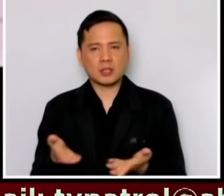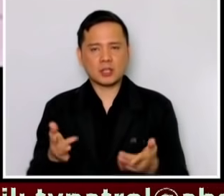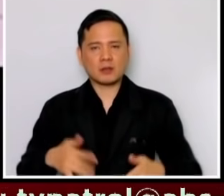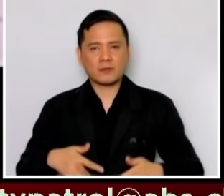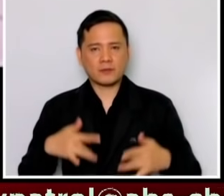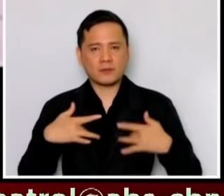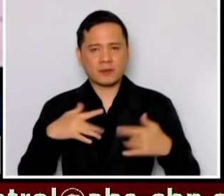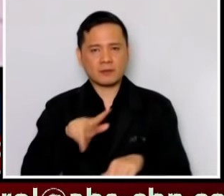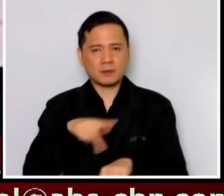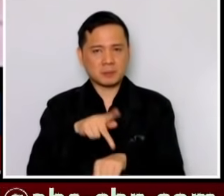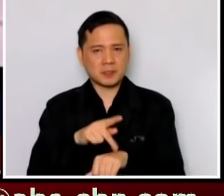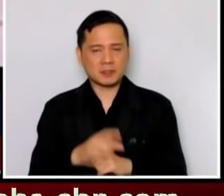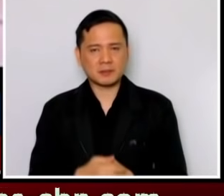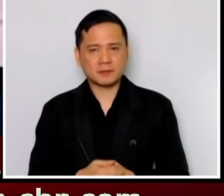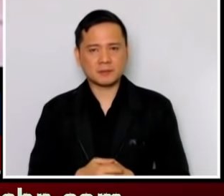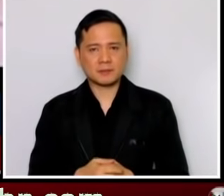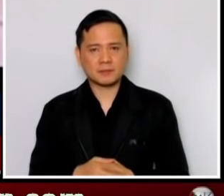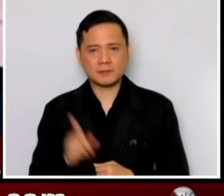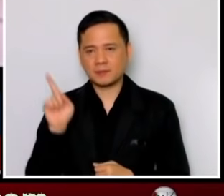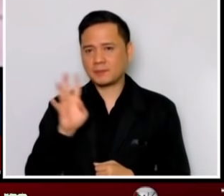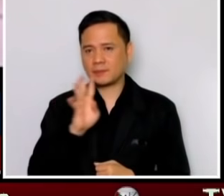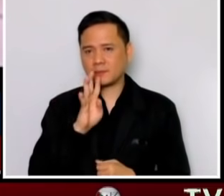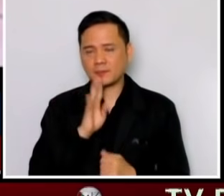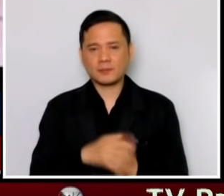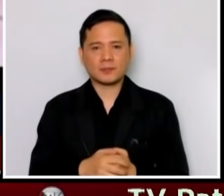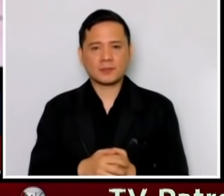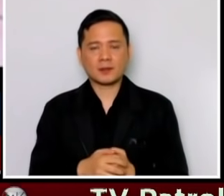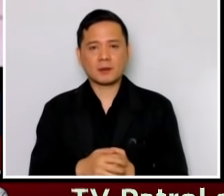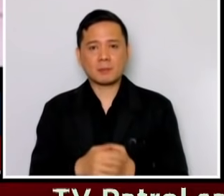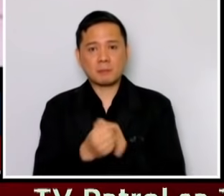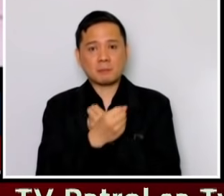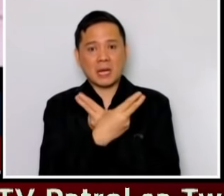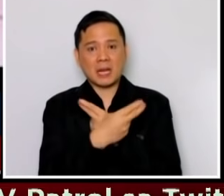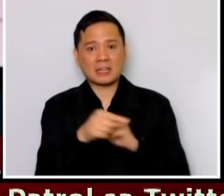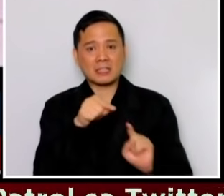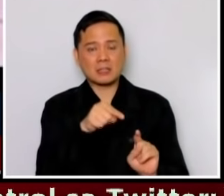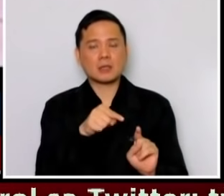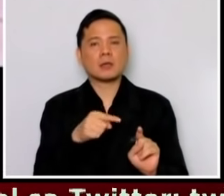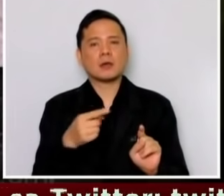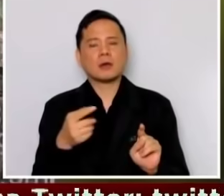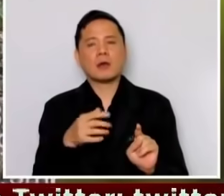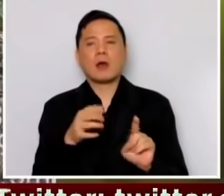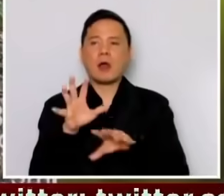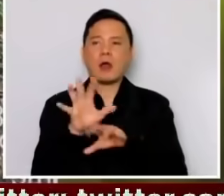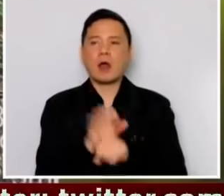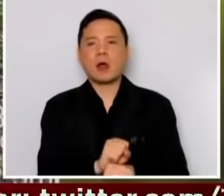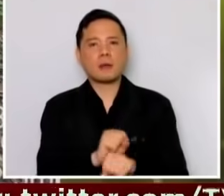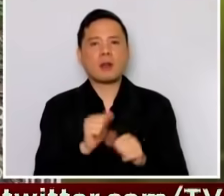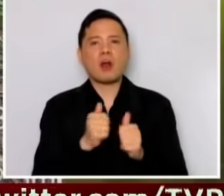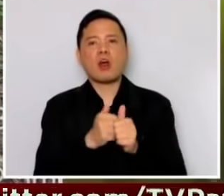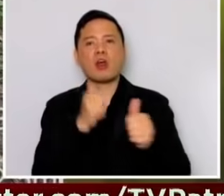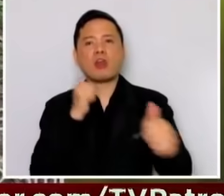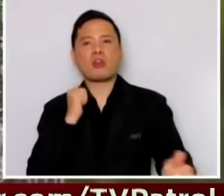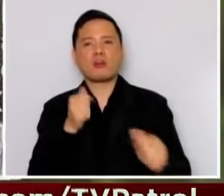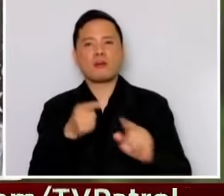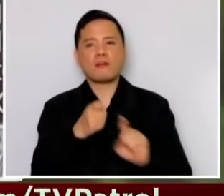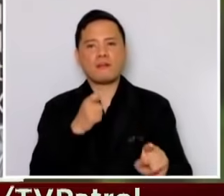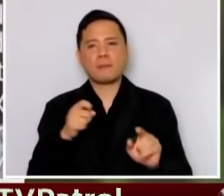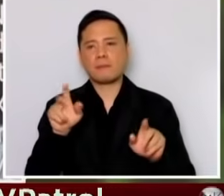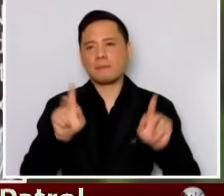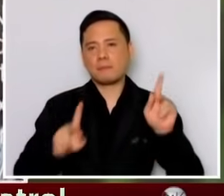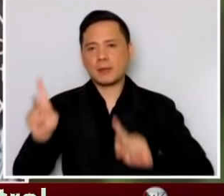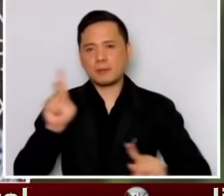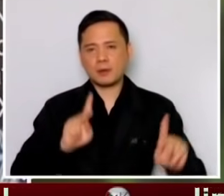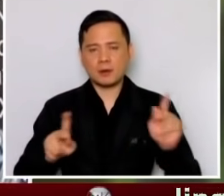foxes ay lumalayo po talaga sa kung saan may human inhabitation or kung saan may mga tao. Ang chances po na makakita tayo